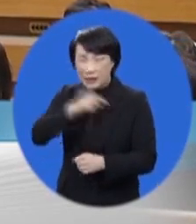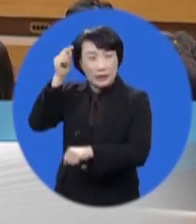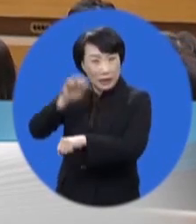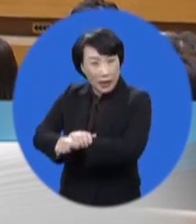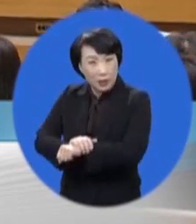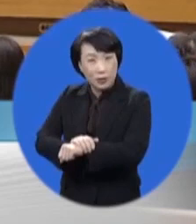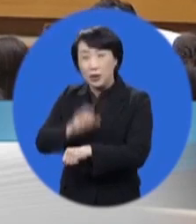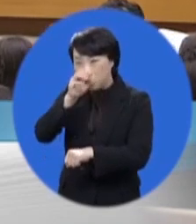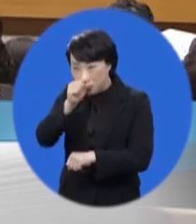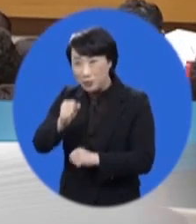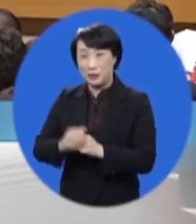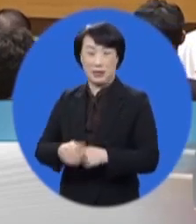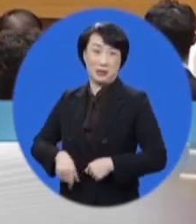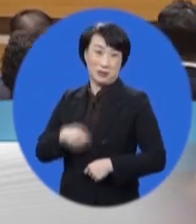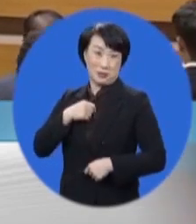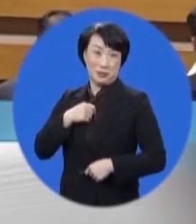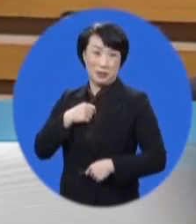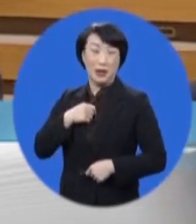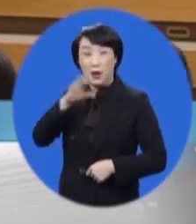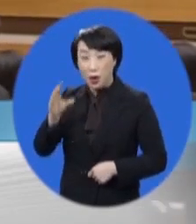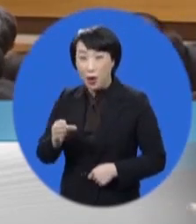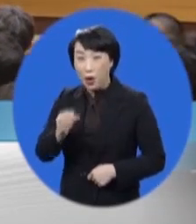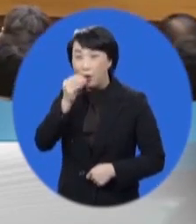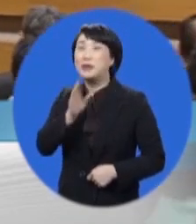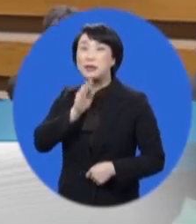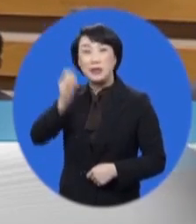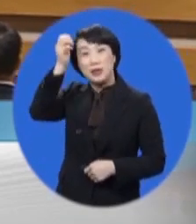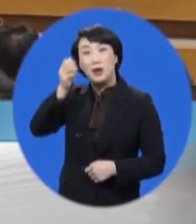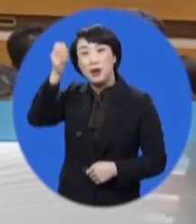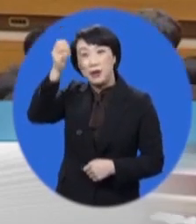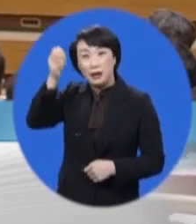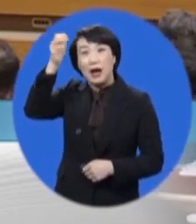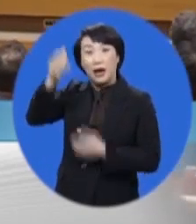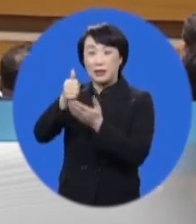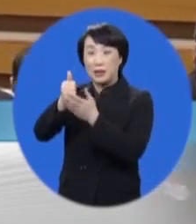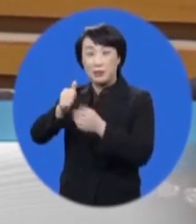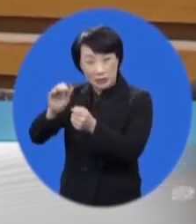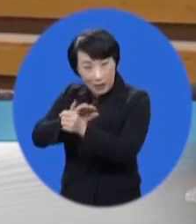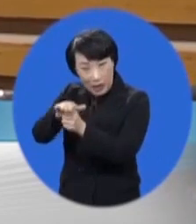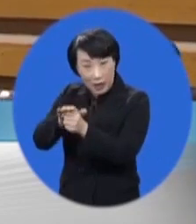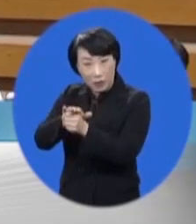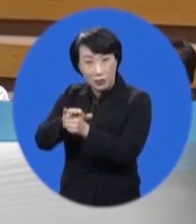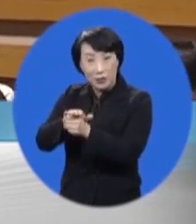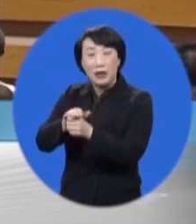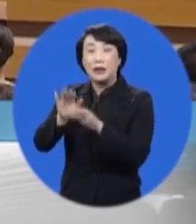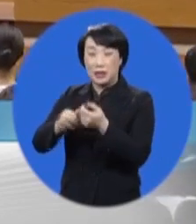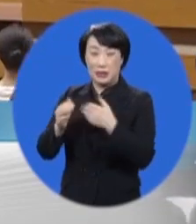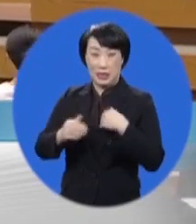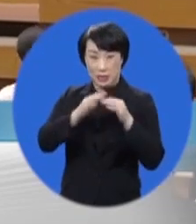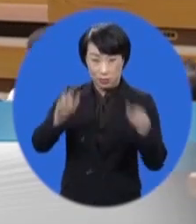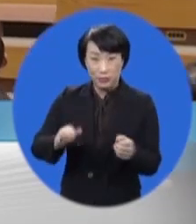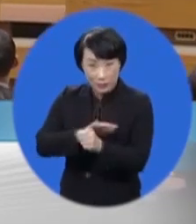지혜롭게 선하게 의롭게 거룩하게 신령하게 하나님을 사랑하고 아래로 네